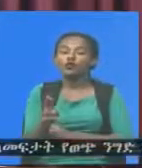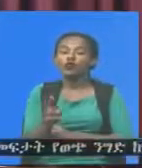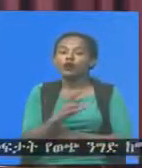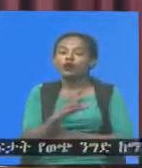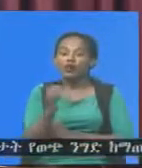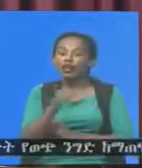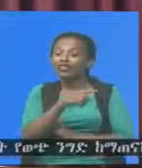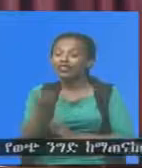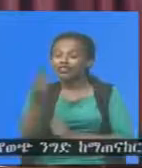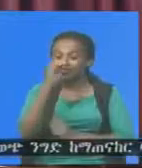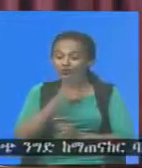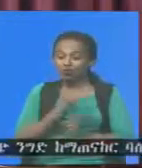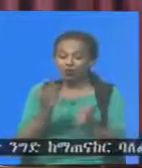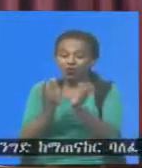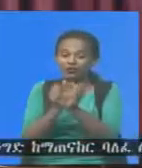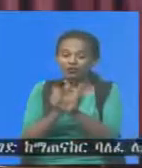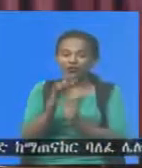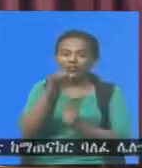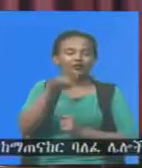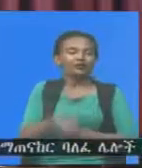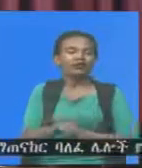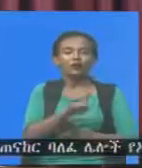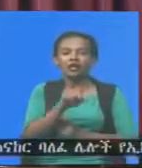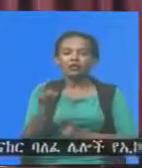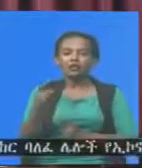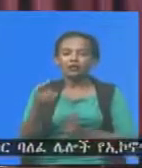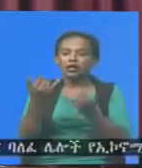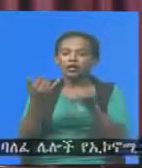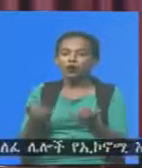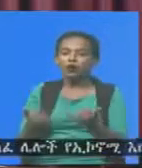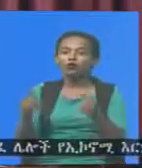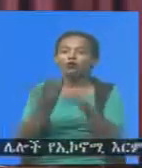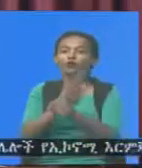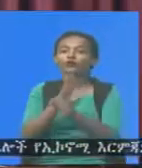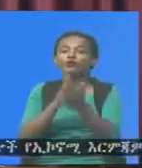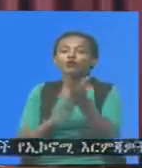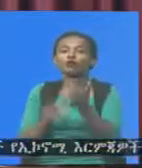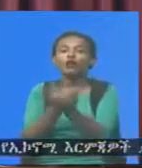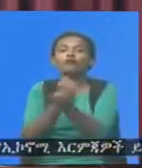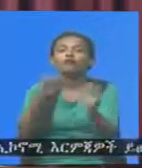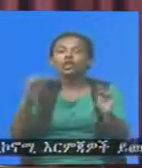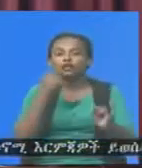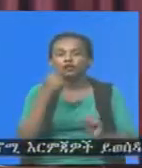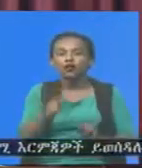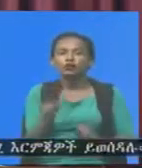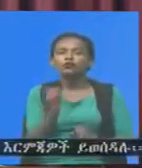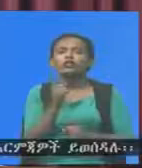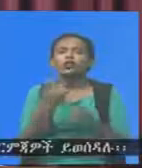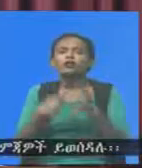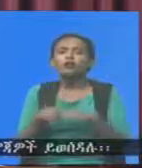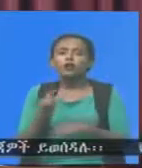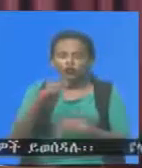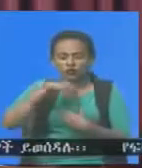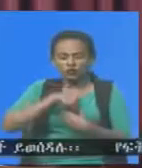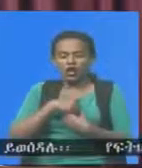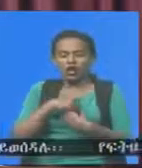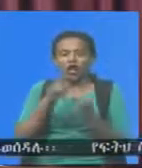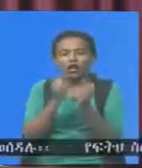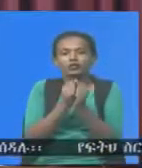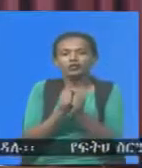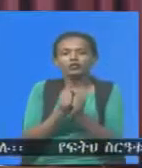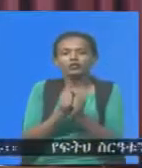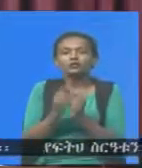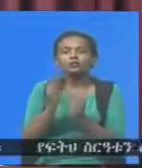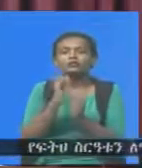የእናንተን ሰው ማሰር ተገቢ አይደለም፣ ለአሁኑ በሙሉ ይቅርታ እንፈታለን ይላሉ። ምንድን ያመጣው? በውስጥ ያለ አንድነት። ምንድን